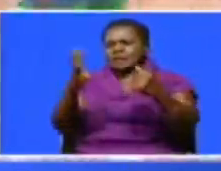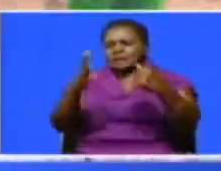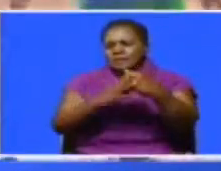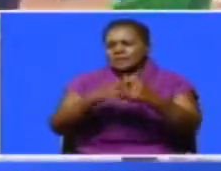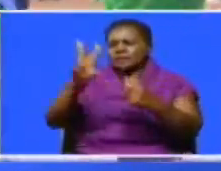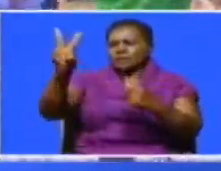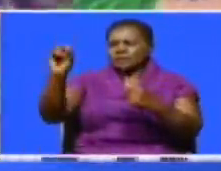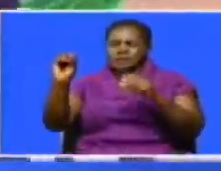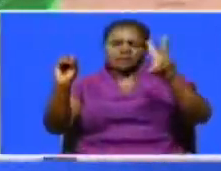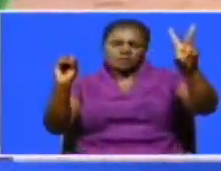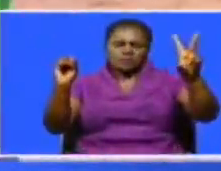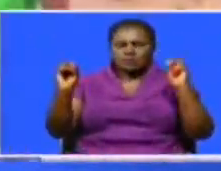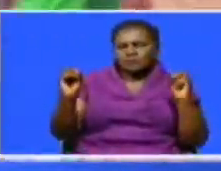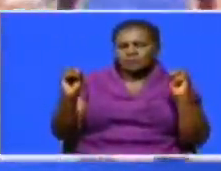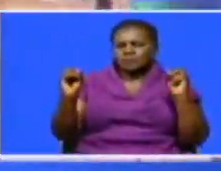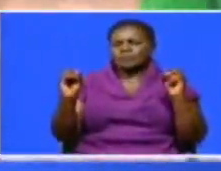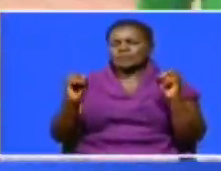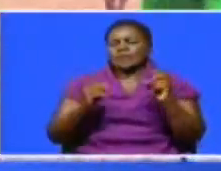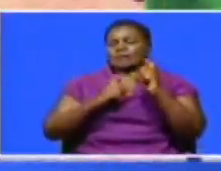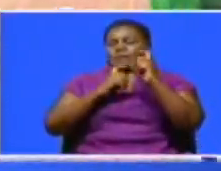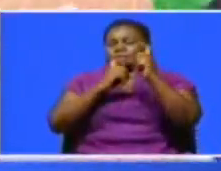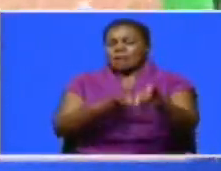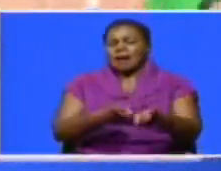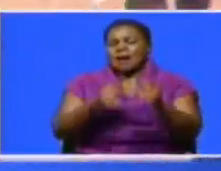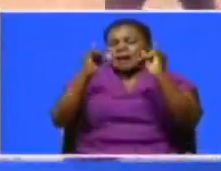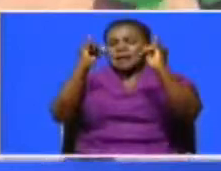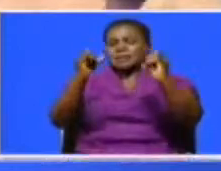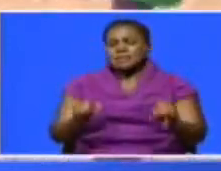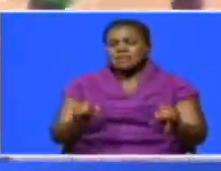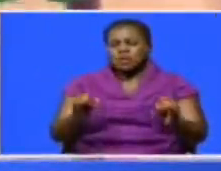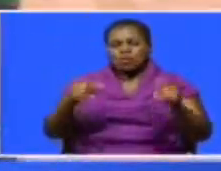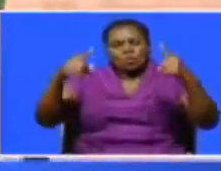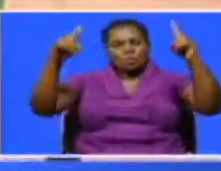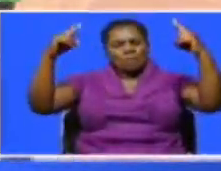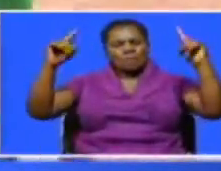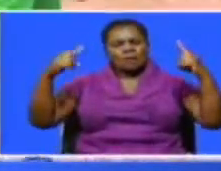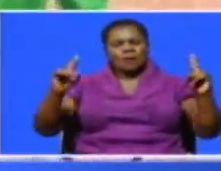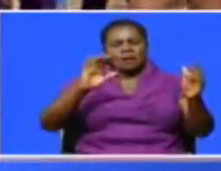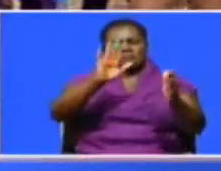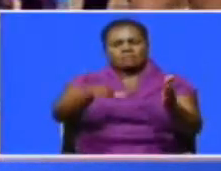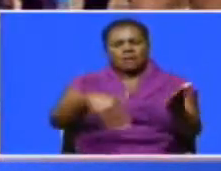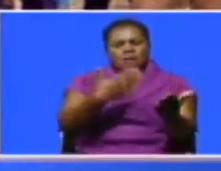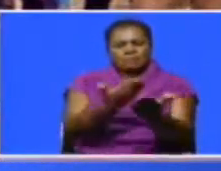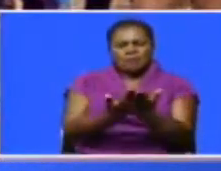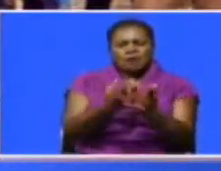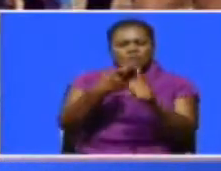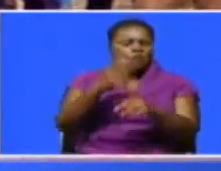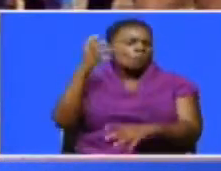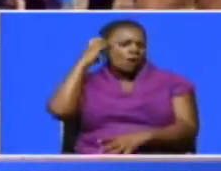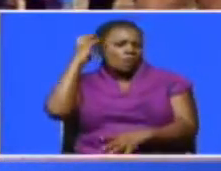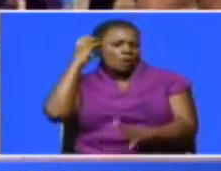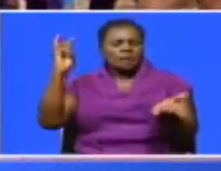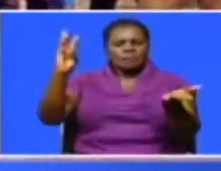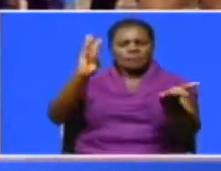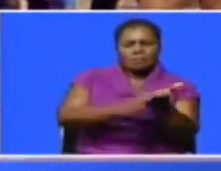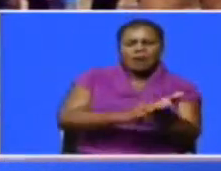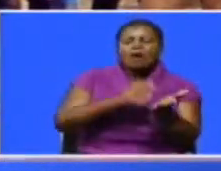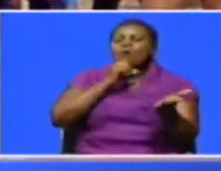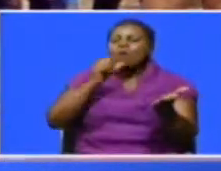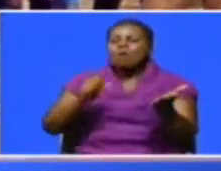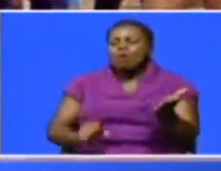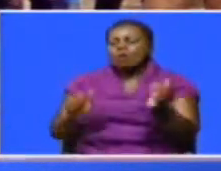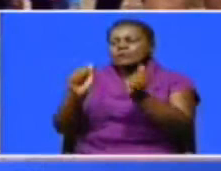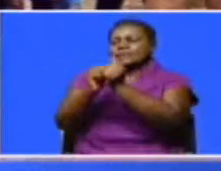2019-2020. Stanley ni kipaji kipya kinachomeremeta kilichowasili kutoka akademia ya Migori Youth akiwa na